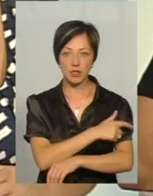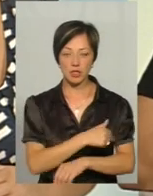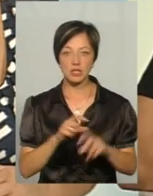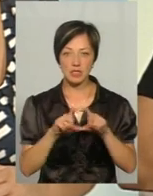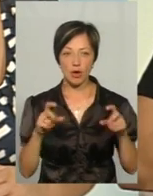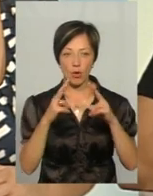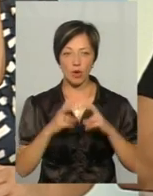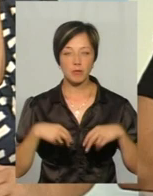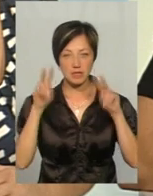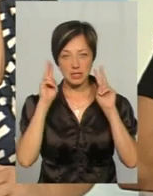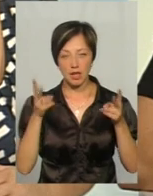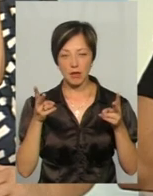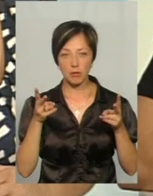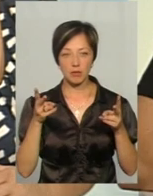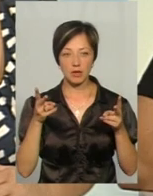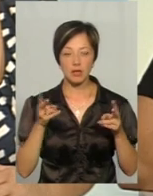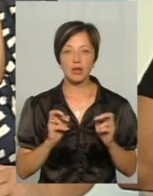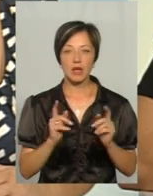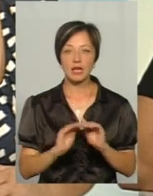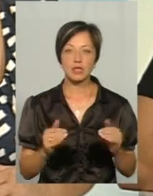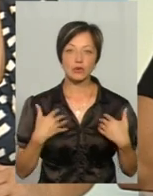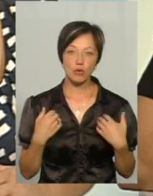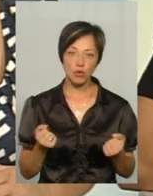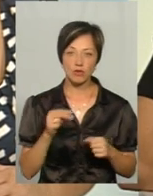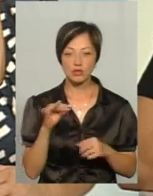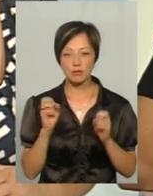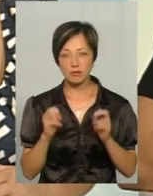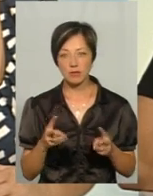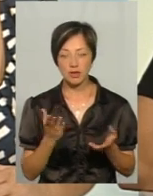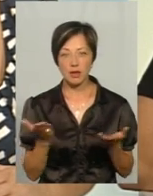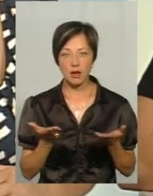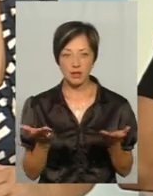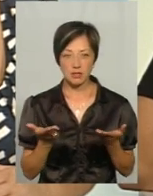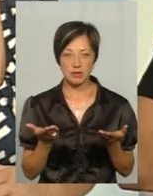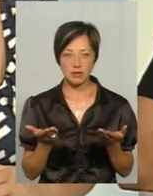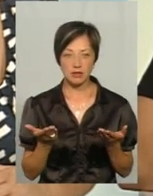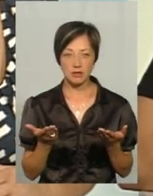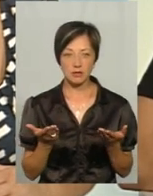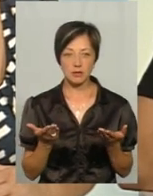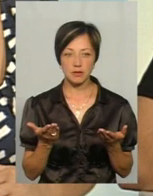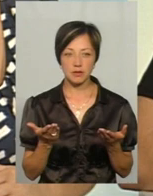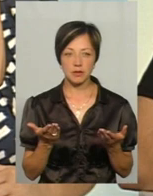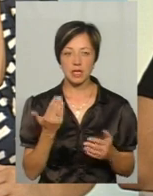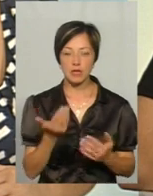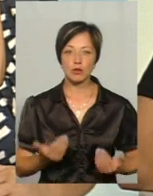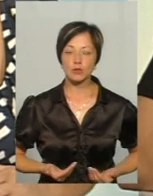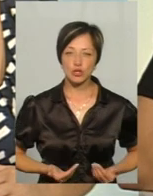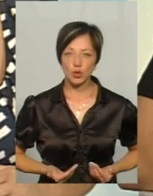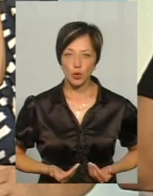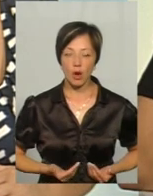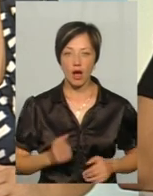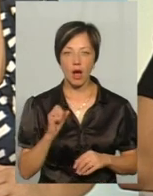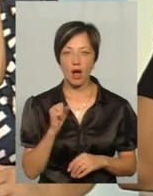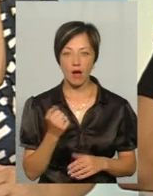огляду, оскільки ми не знаємо, наскільки діти здорові, чи їм загрожує якесь, ну, щось їхньому життю.